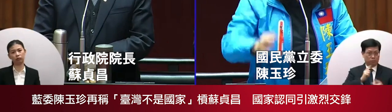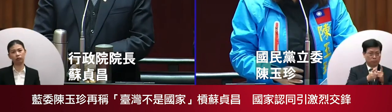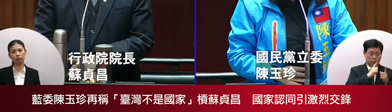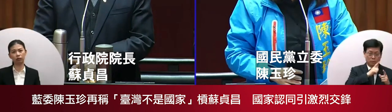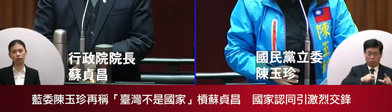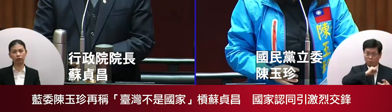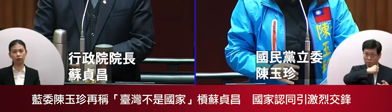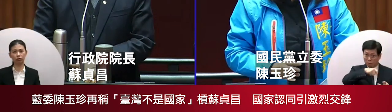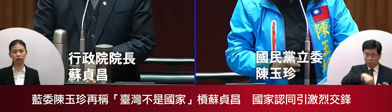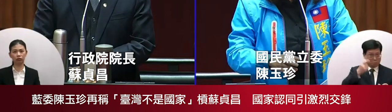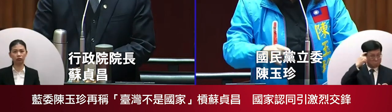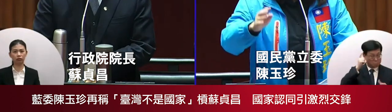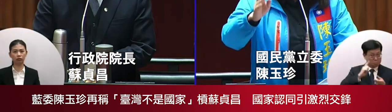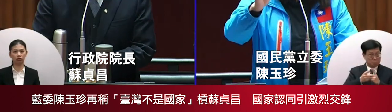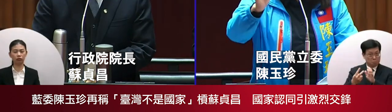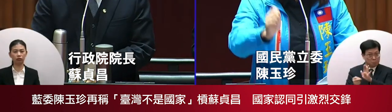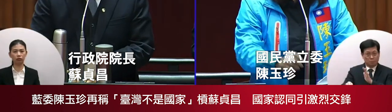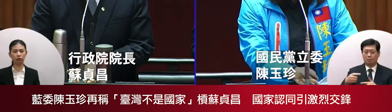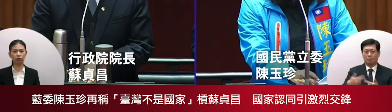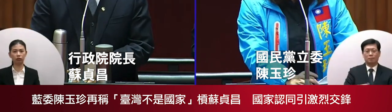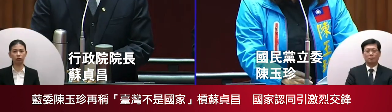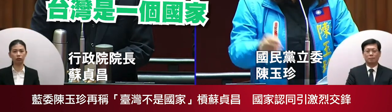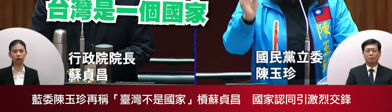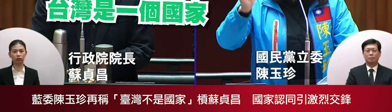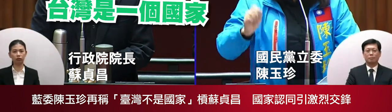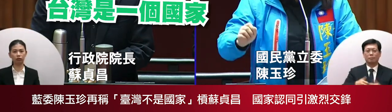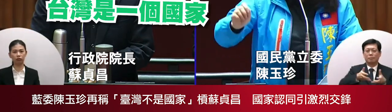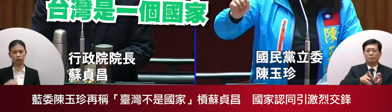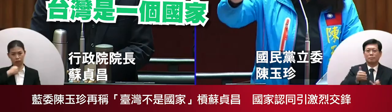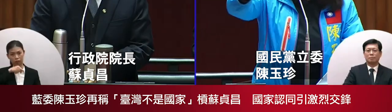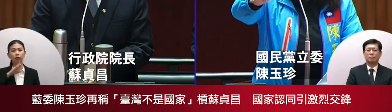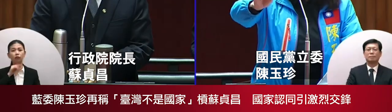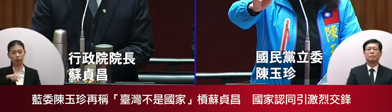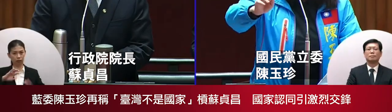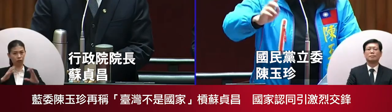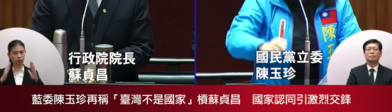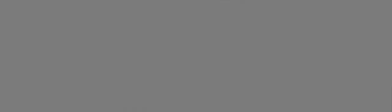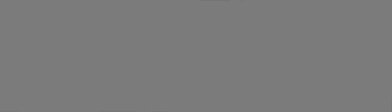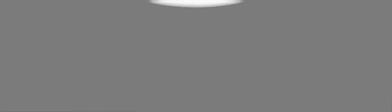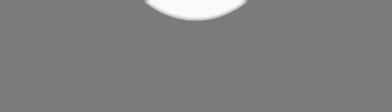大台湾的本位主义在思考这个事情了。那个部长哈，这个 台湾是一个国家，